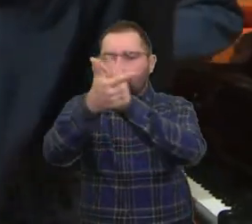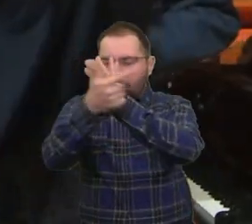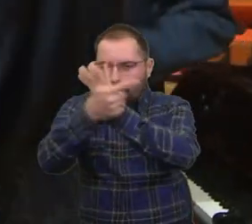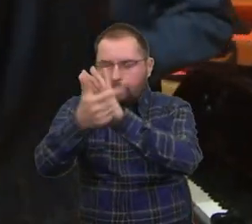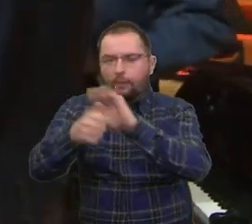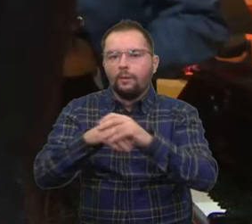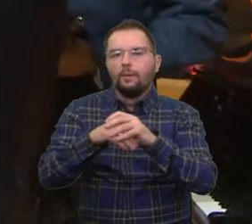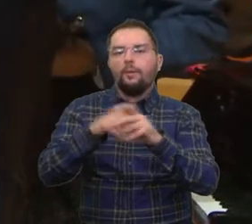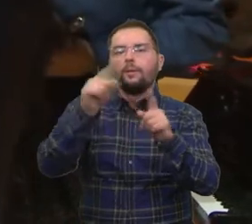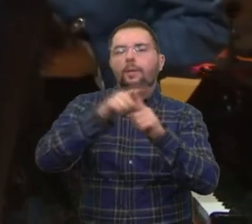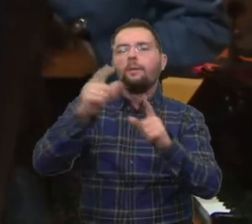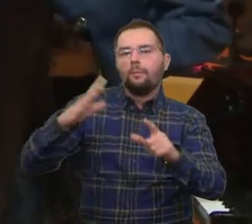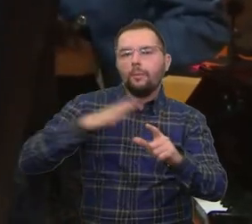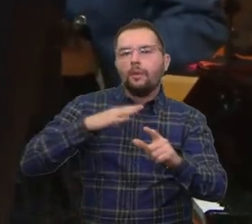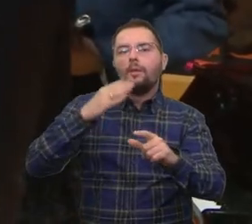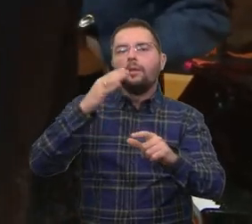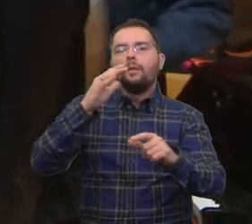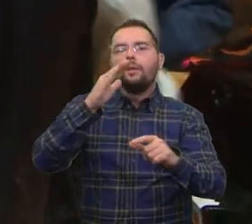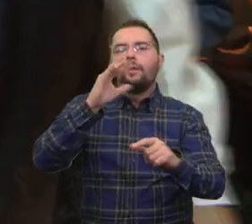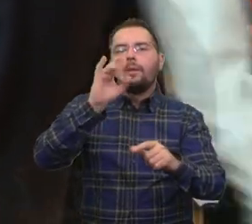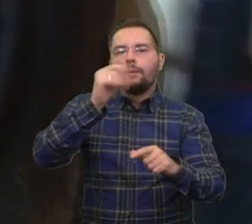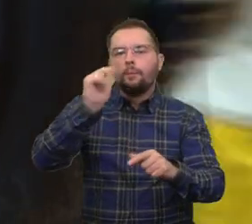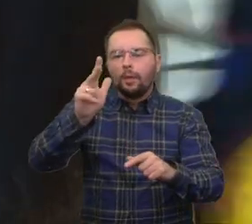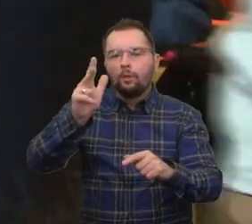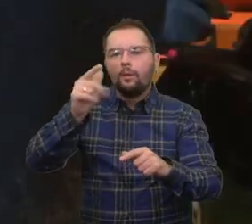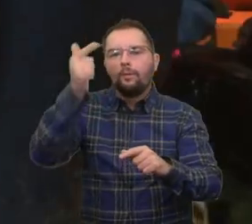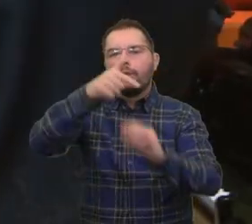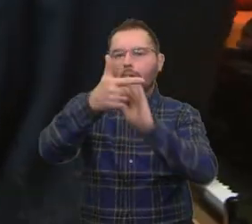2014-2017, były przewodniczący Stanisław Gmitruk